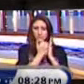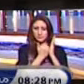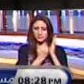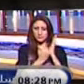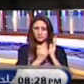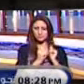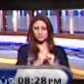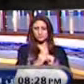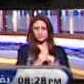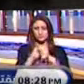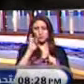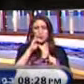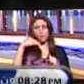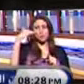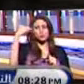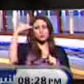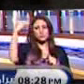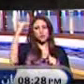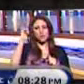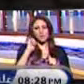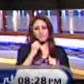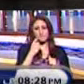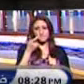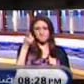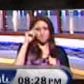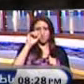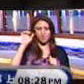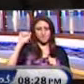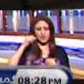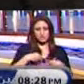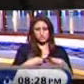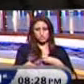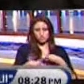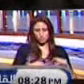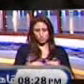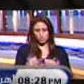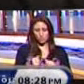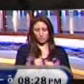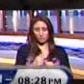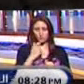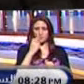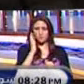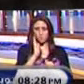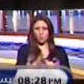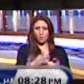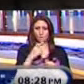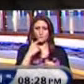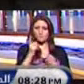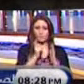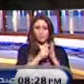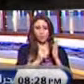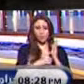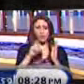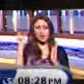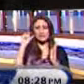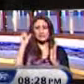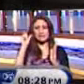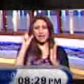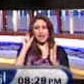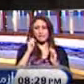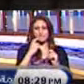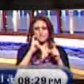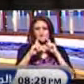هنصطدم بها في المستقبل، بمعنى ان ممكن بكرة مجلس الشورى يتقدم او يقر قانون السكوك مثلا